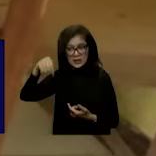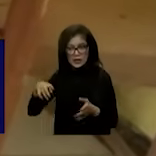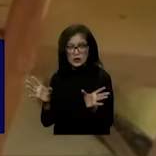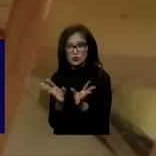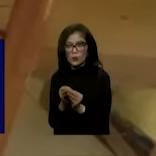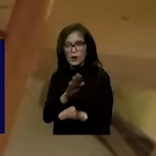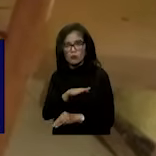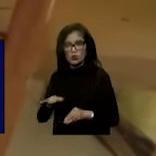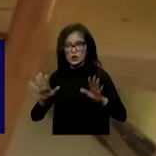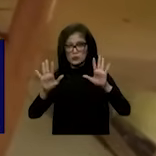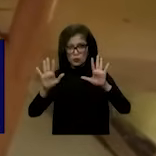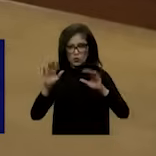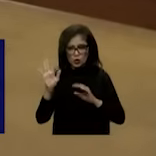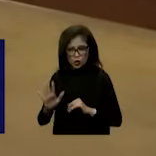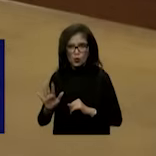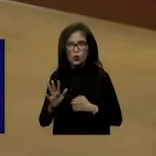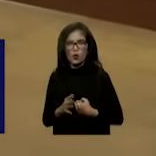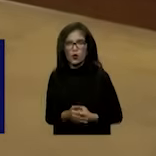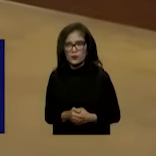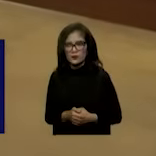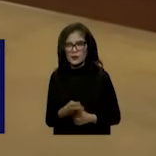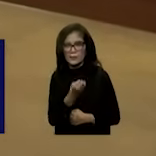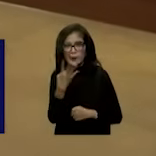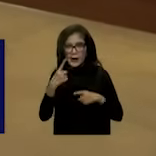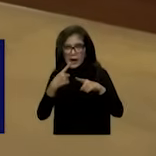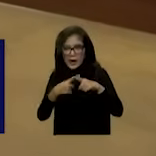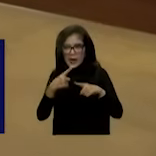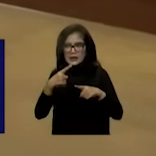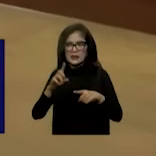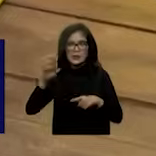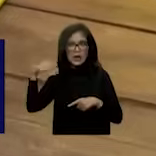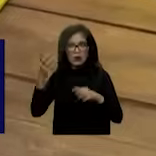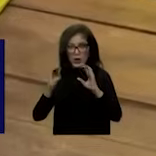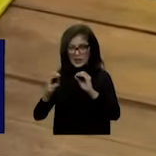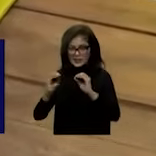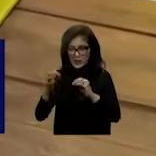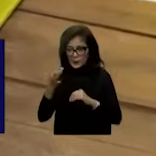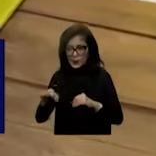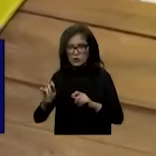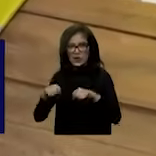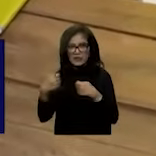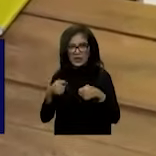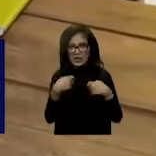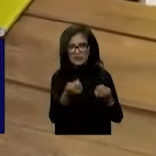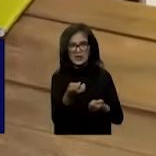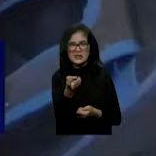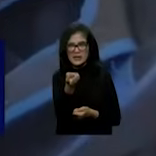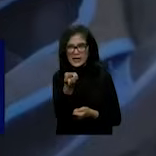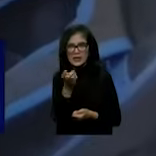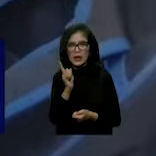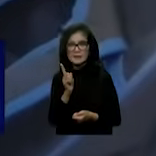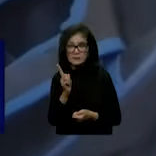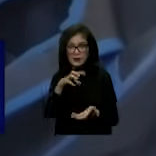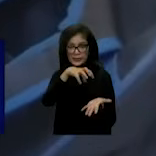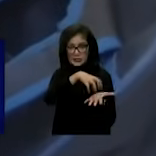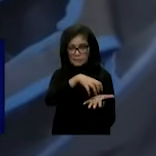ini. Sudah beberapa kali tahun ajaran baru, sekolah ini hanya mendapatkan sedikit siswa. Salah satunya karena lokasi sekolah yang berada di